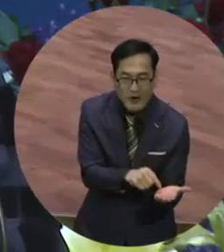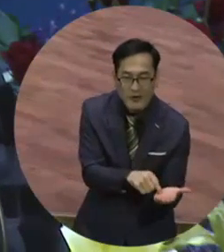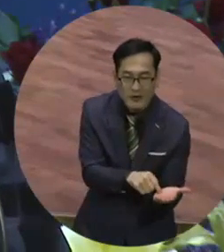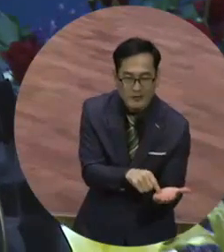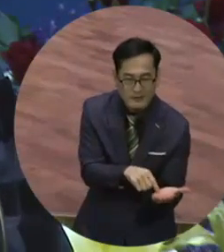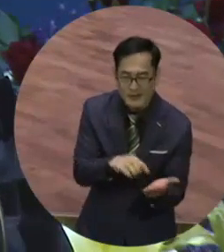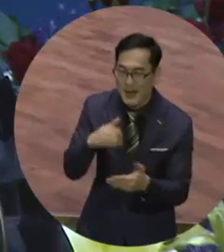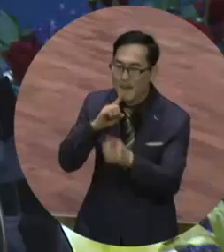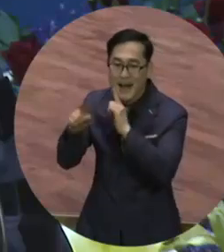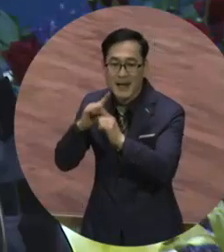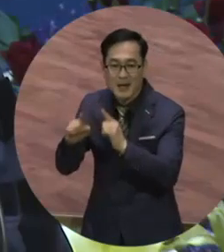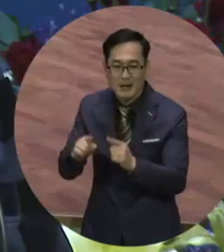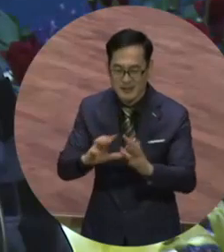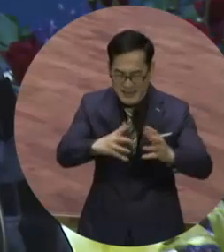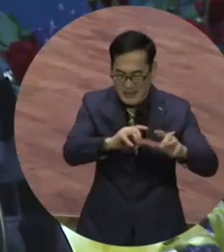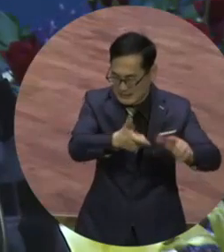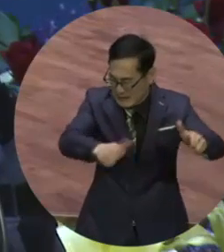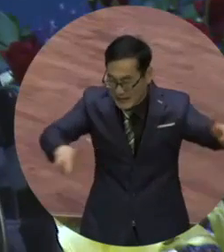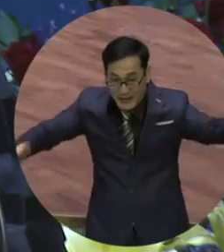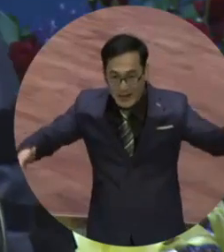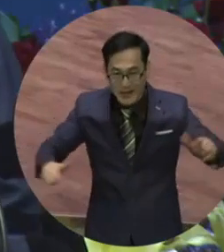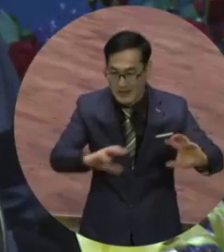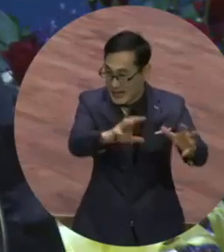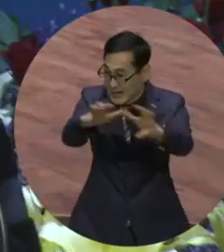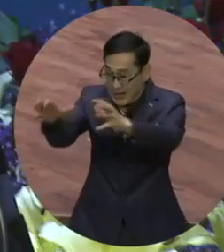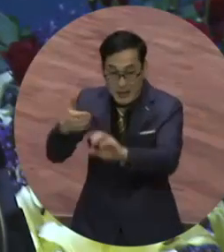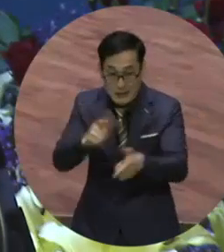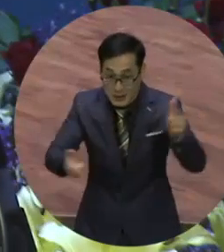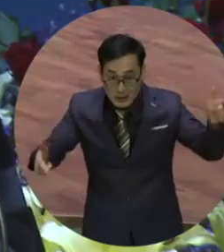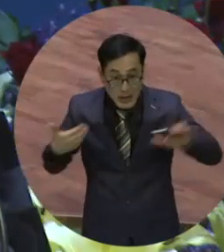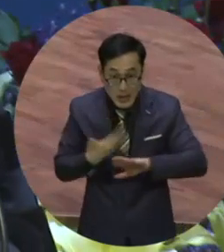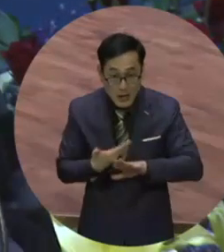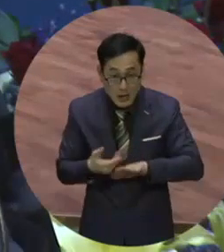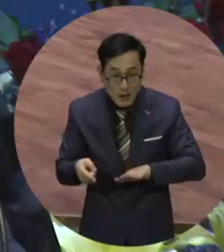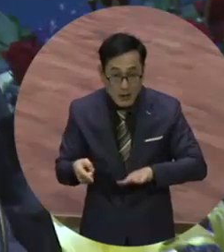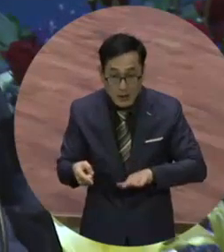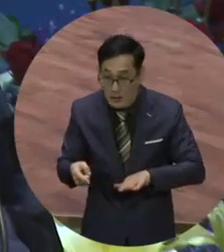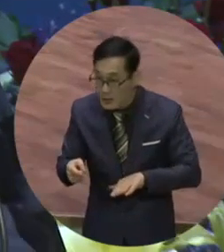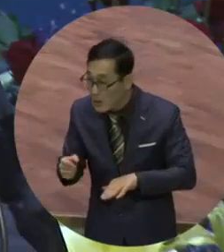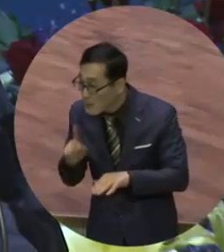때 하나님 만들었어요. 왜 부인합니까?